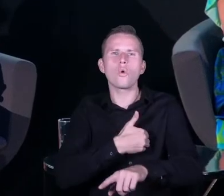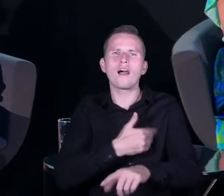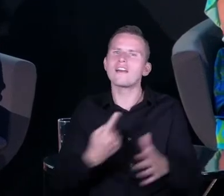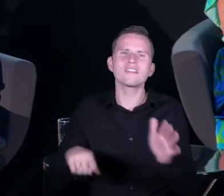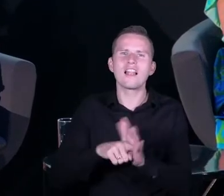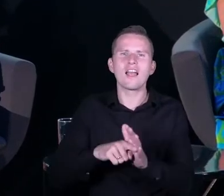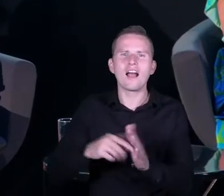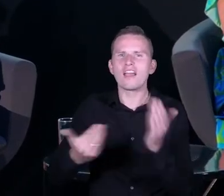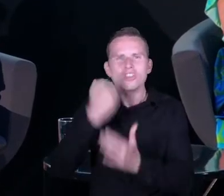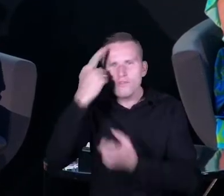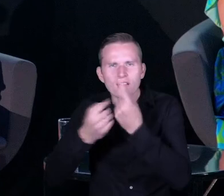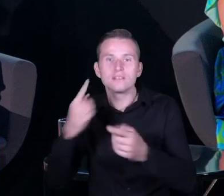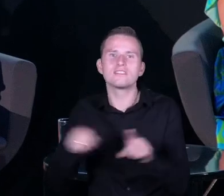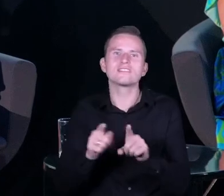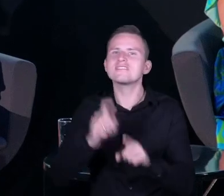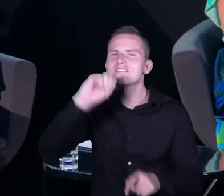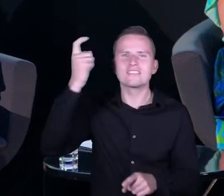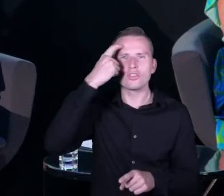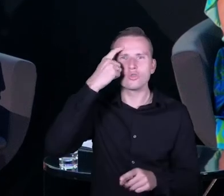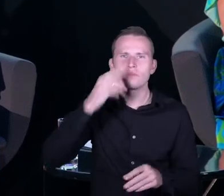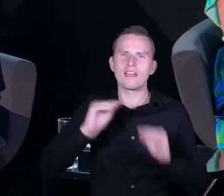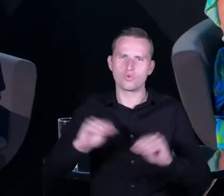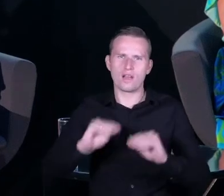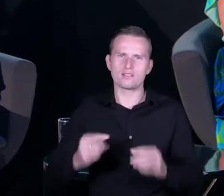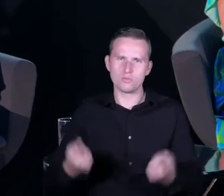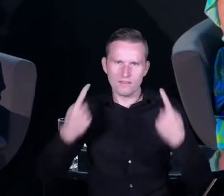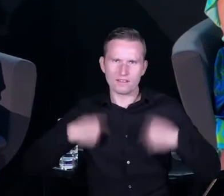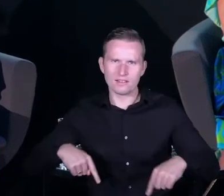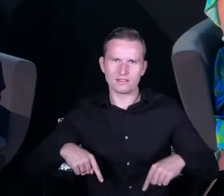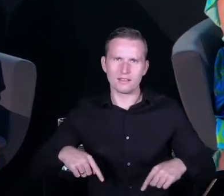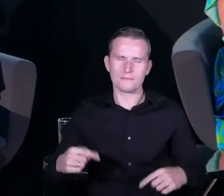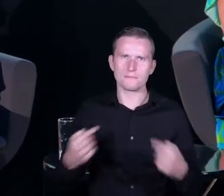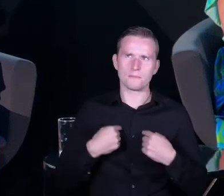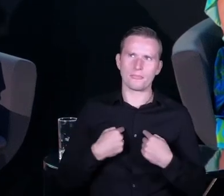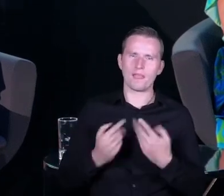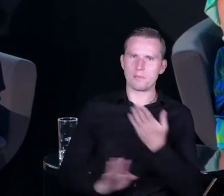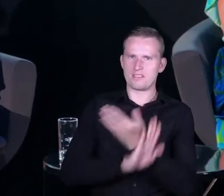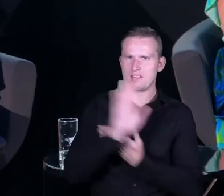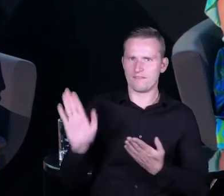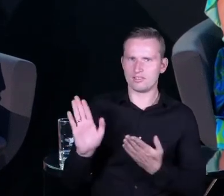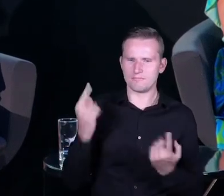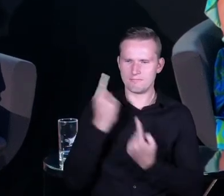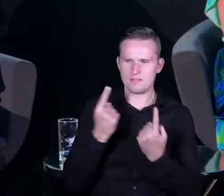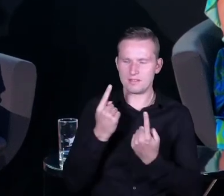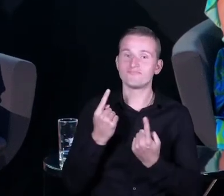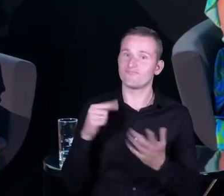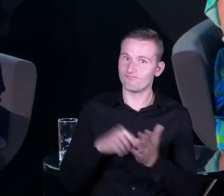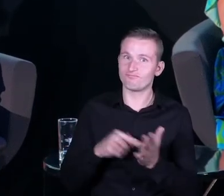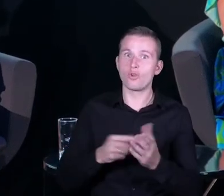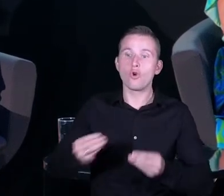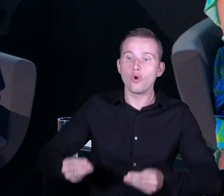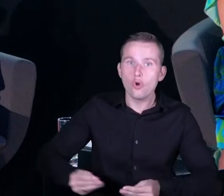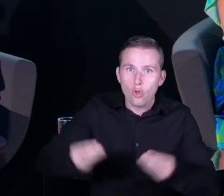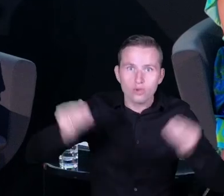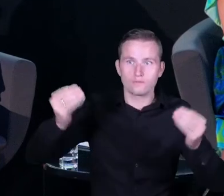Centrum Edukacji Obywatelskiej powiedziałabym, że rzeczywiście uwypukliłabym te słowa rozwój,